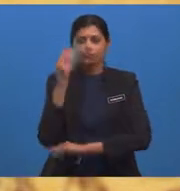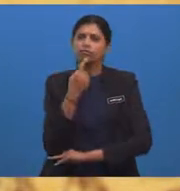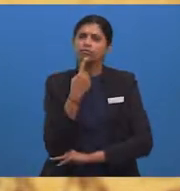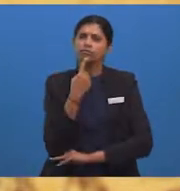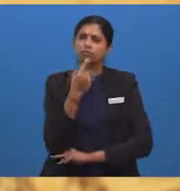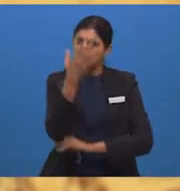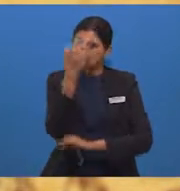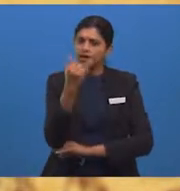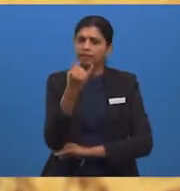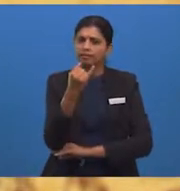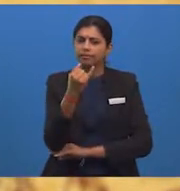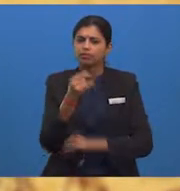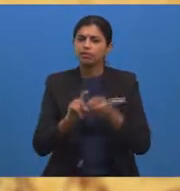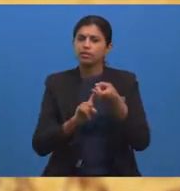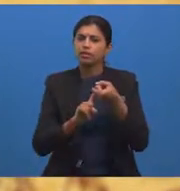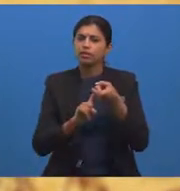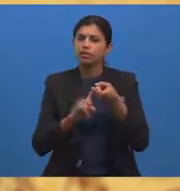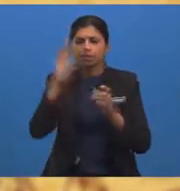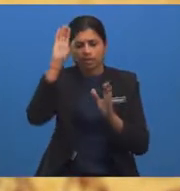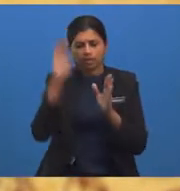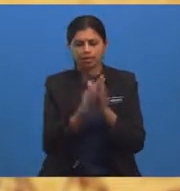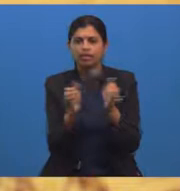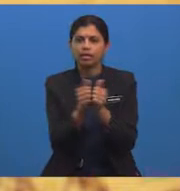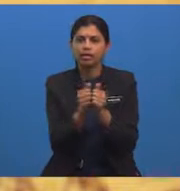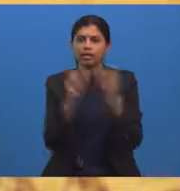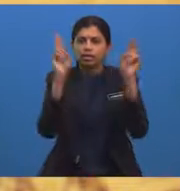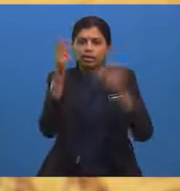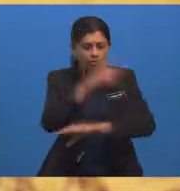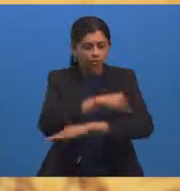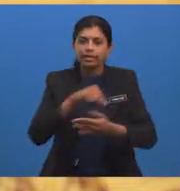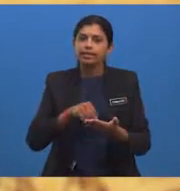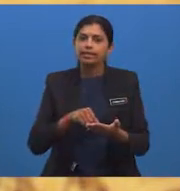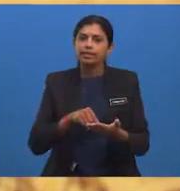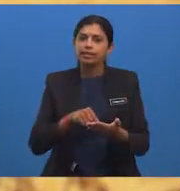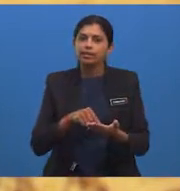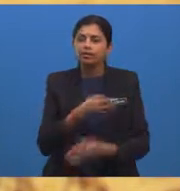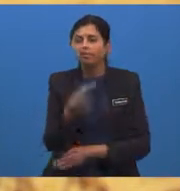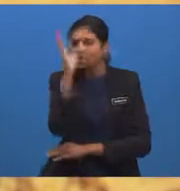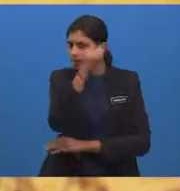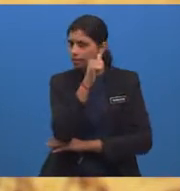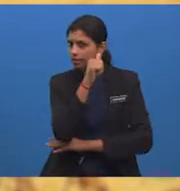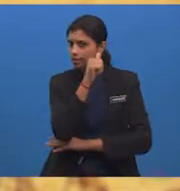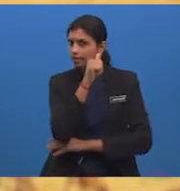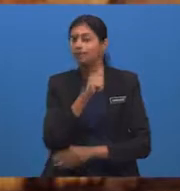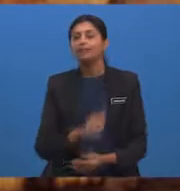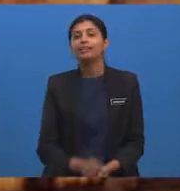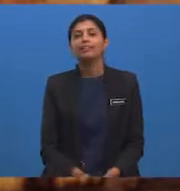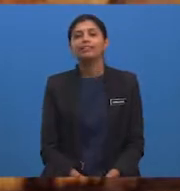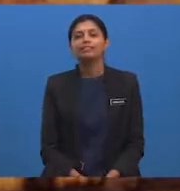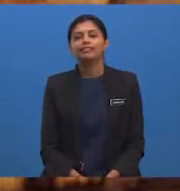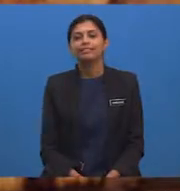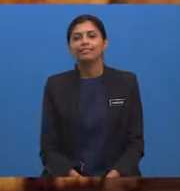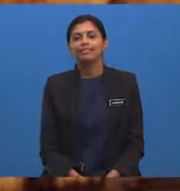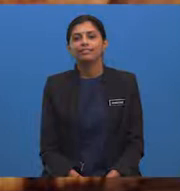Kenapa cikgu kaitkan gambar tadi dengan tajuk pembelajaran kita pada hari ini? Boleh murid-murid teka tak?